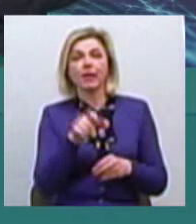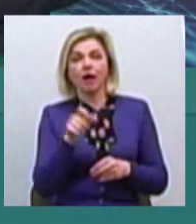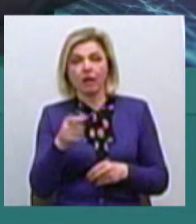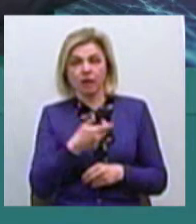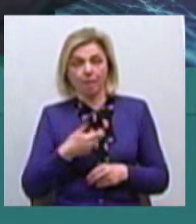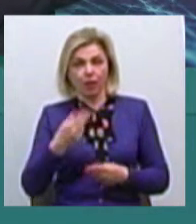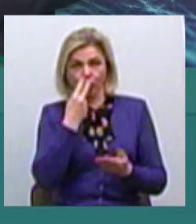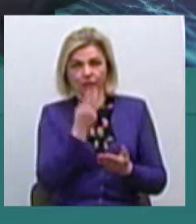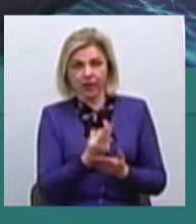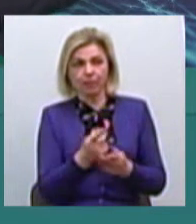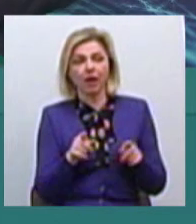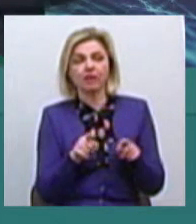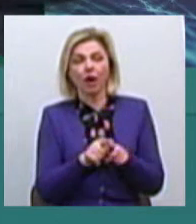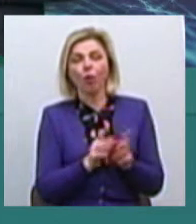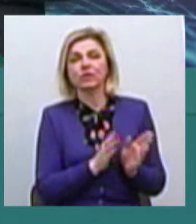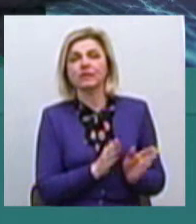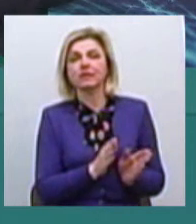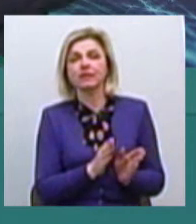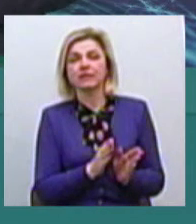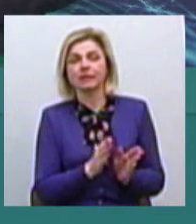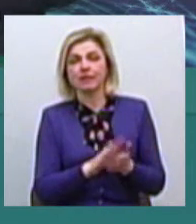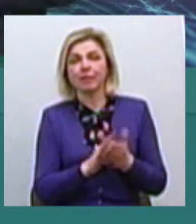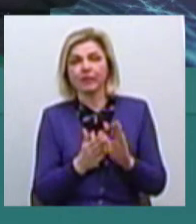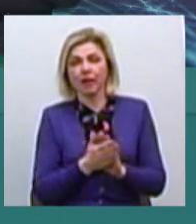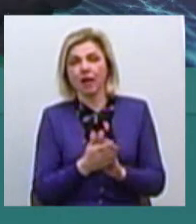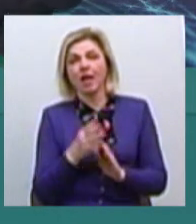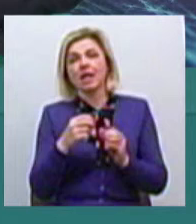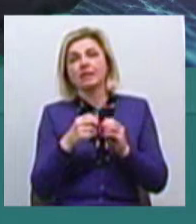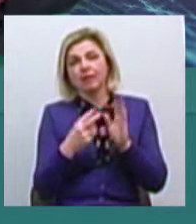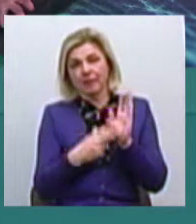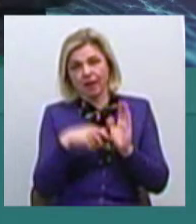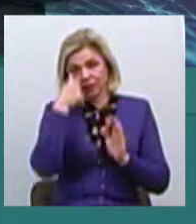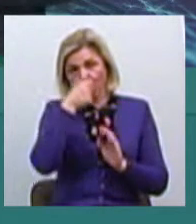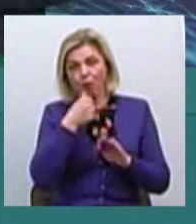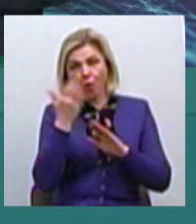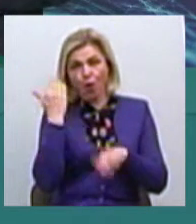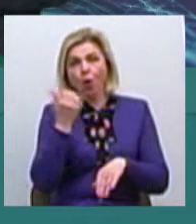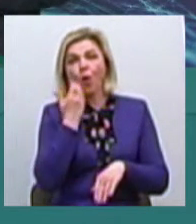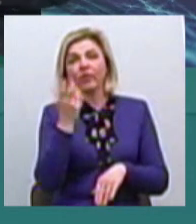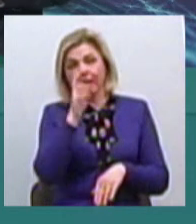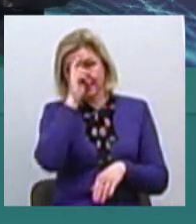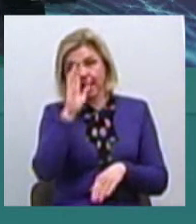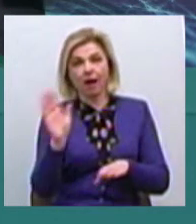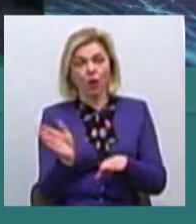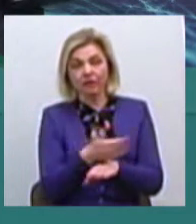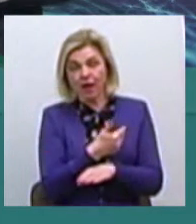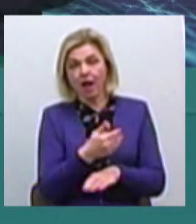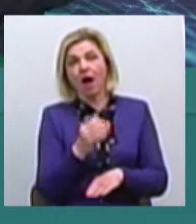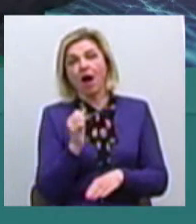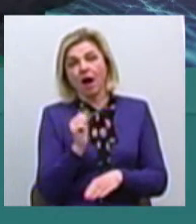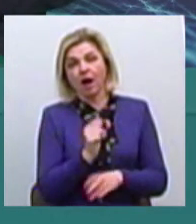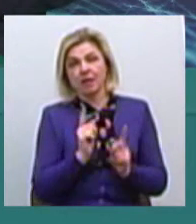увидим такую, знаете, картину а-ля 17-й год, когда царя свалили, но на самом деле...